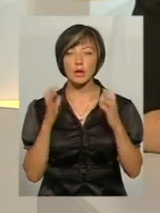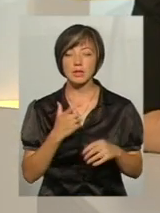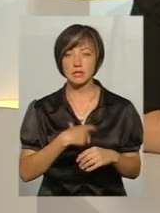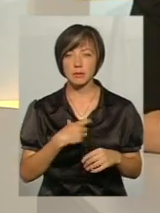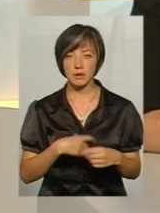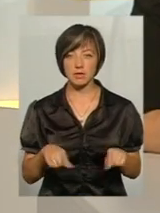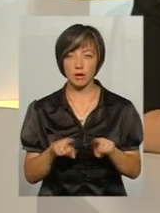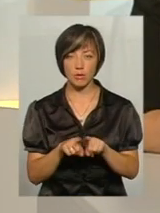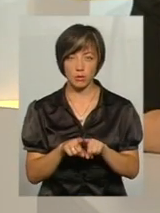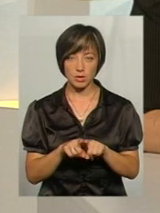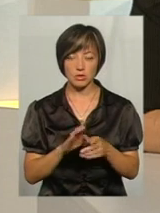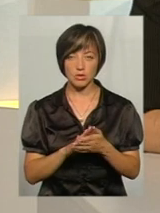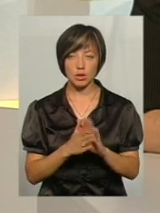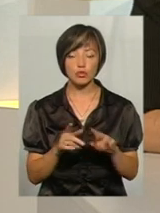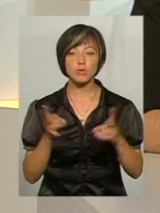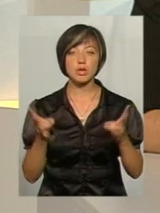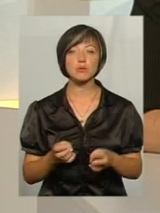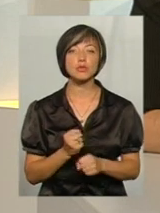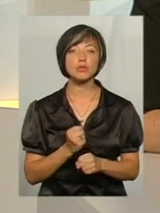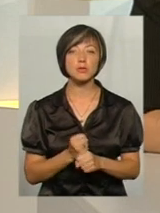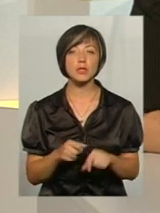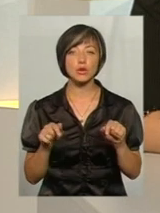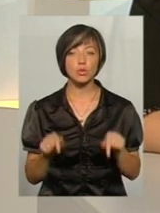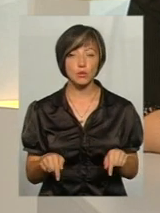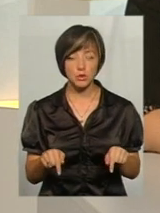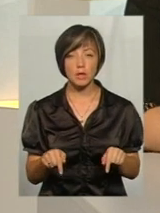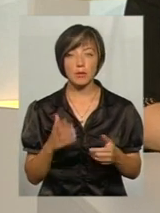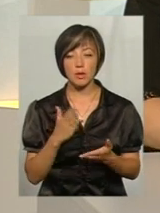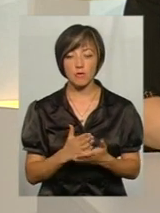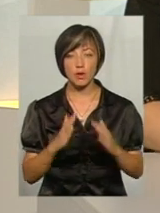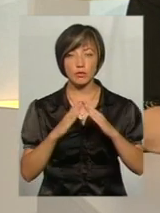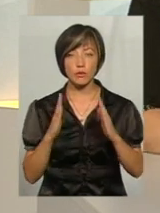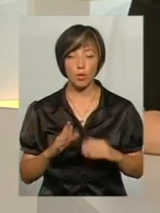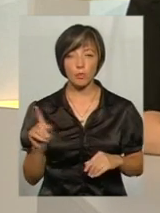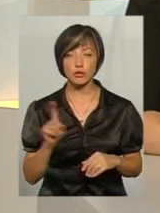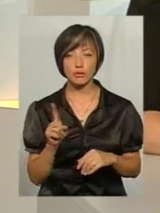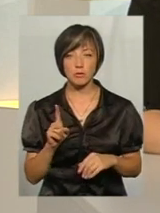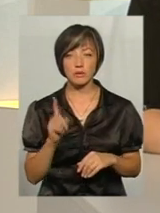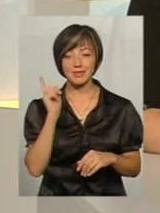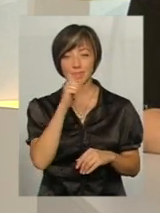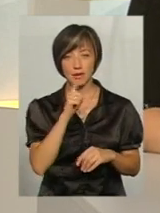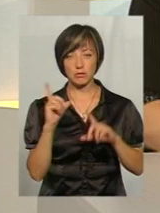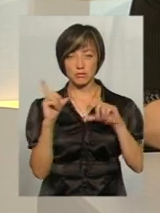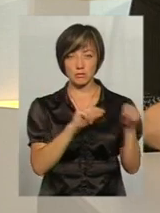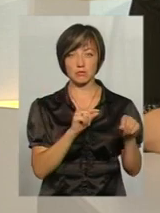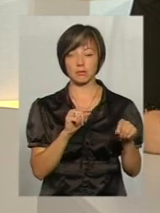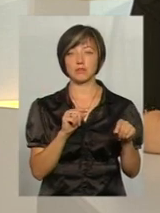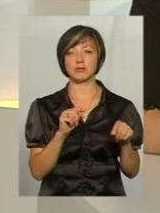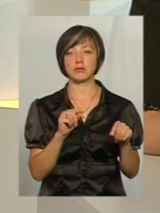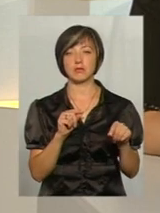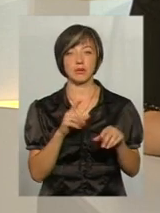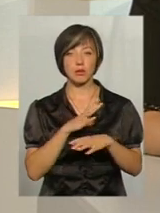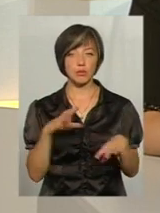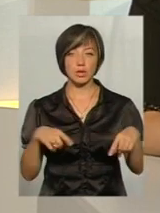навіть можливості? Що потрібно зробити ще тут, перебуваючи вдома, щоб убезпечити свою майбутню долю